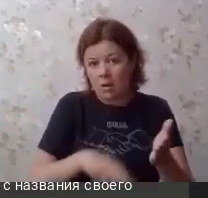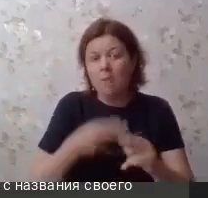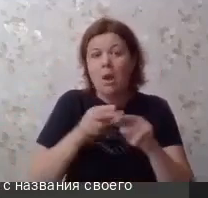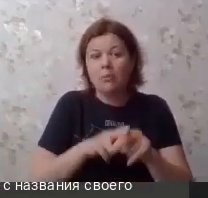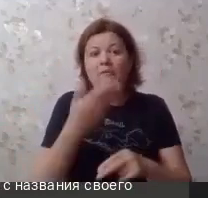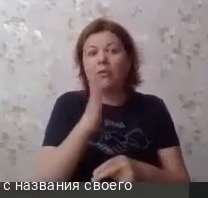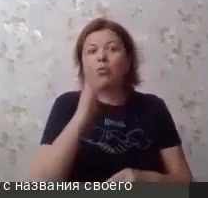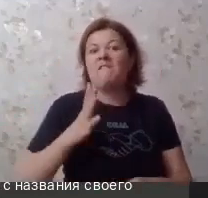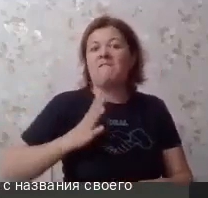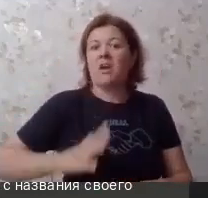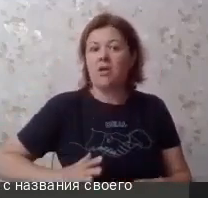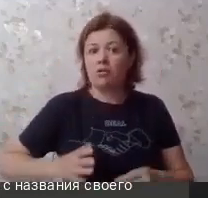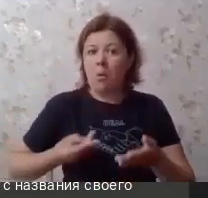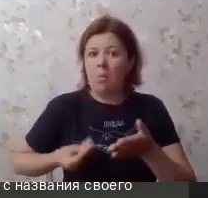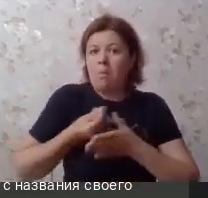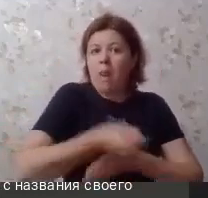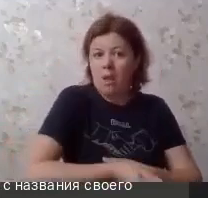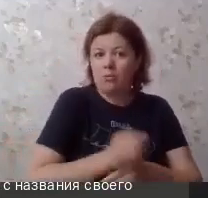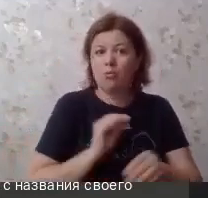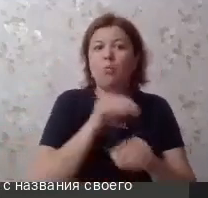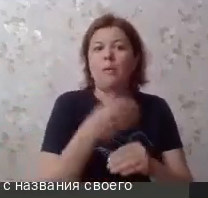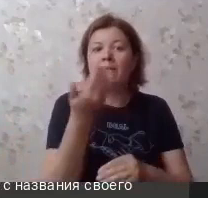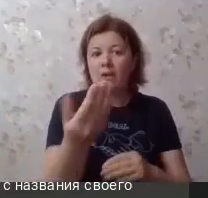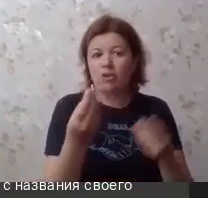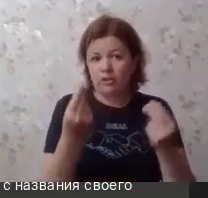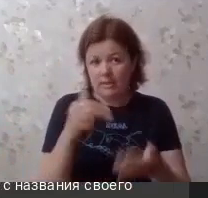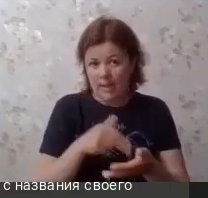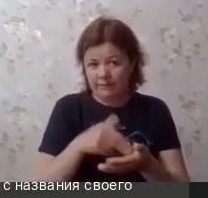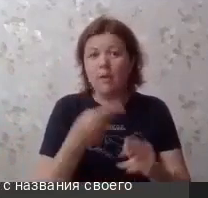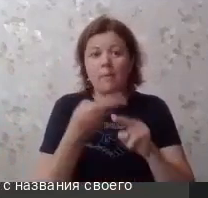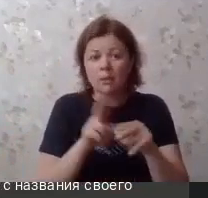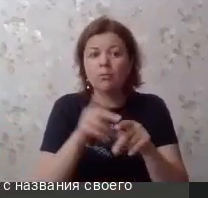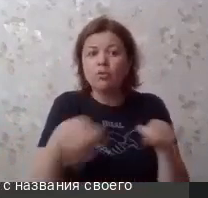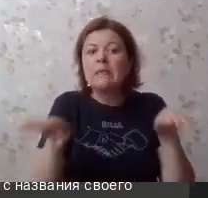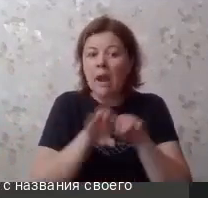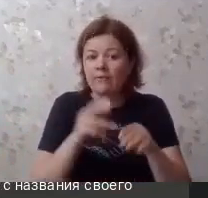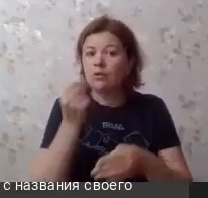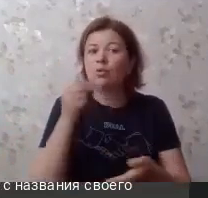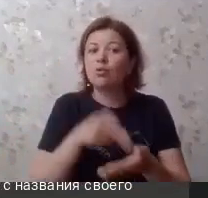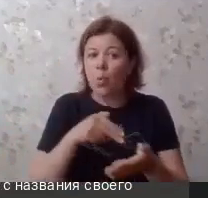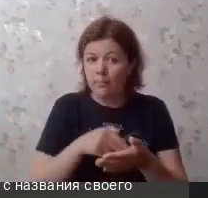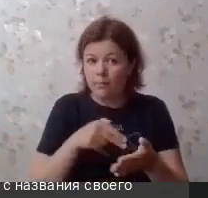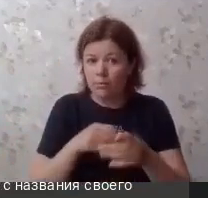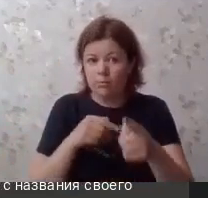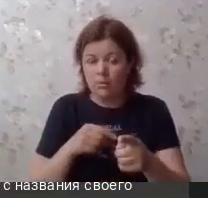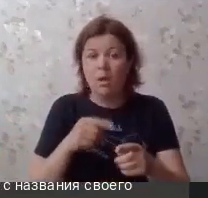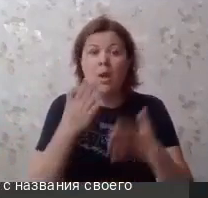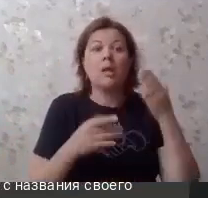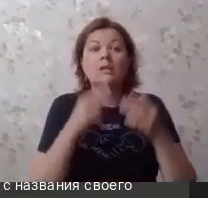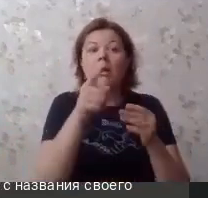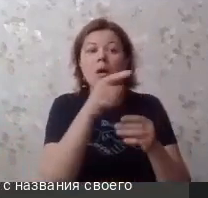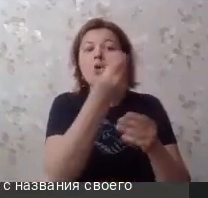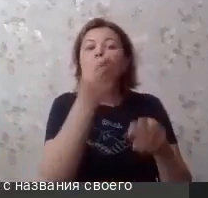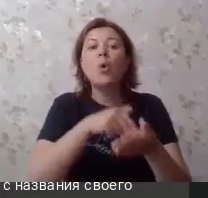будете оплатить, так сказать, из своих собственных средств, дополнительных, которых вам никто уже не компенсирует.